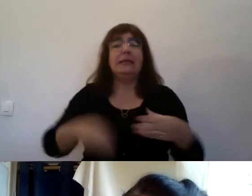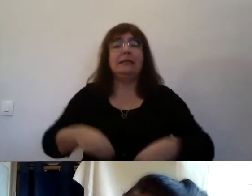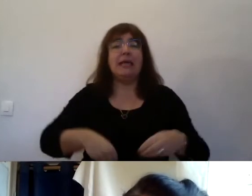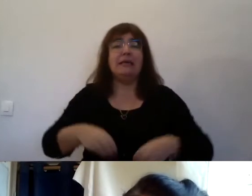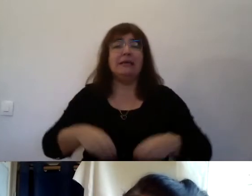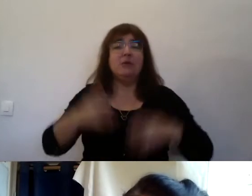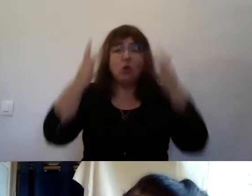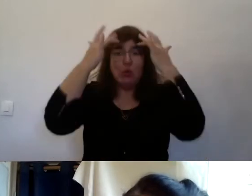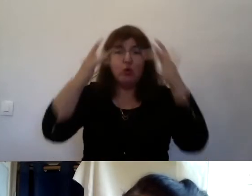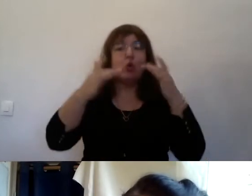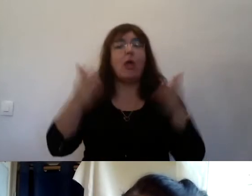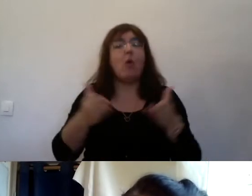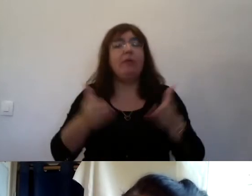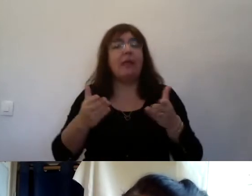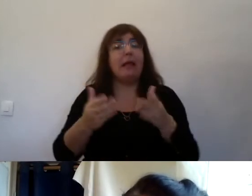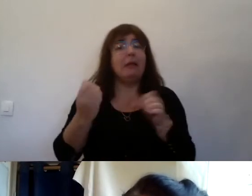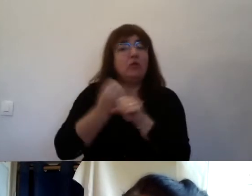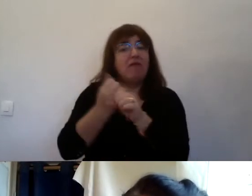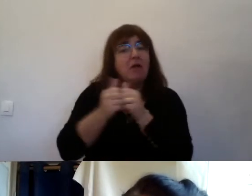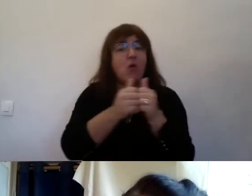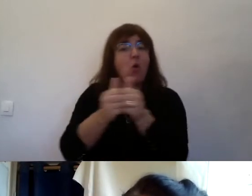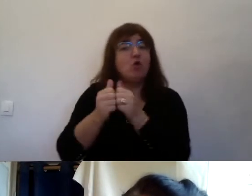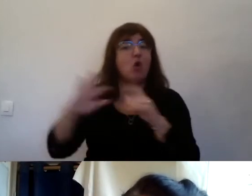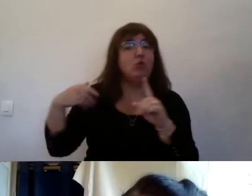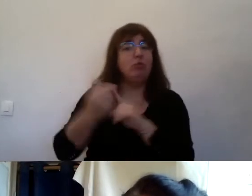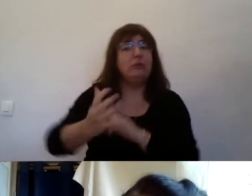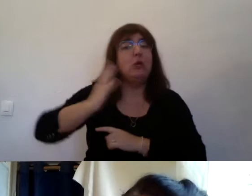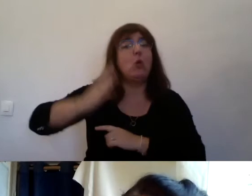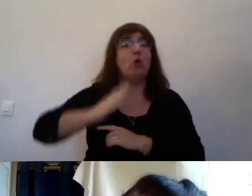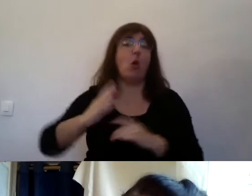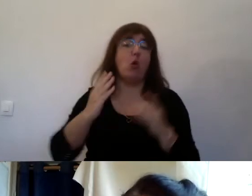laquelle nous travaillons depuis longtemps au musée du Quai Branly.